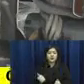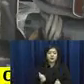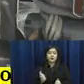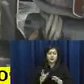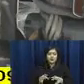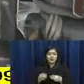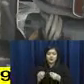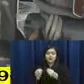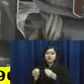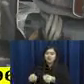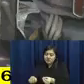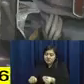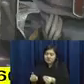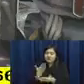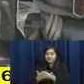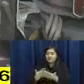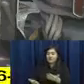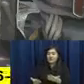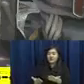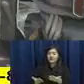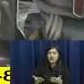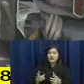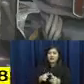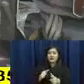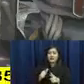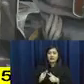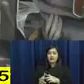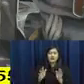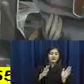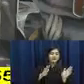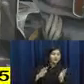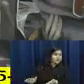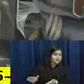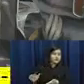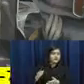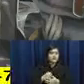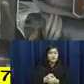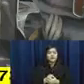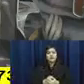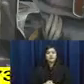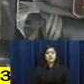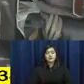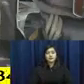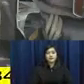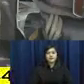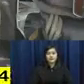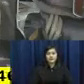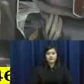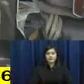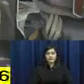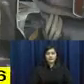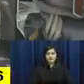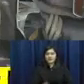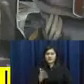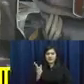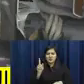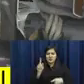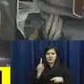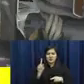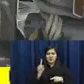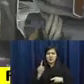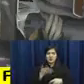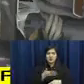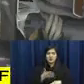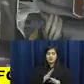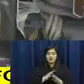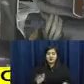Hindi na natin nagagabayan. Kapatid, alam mo ang pinaka mainam na dapat nating gawin?